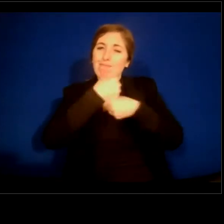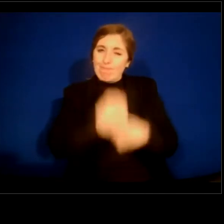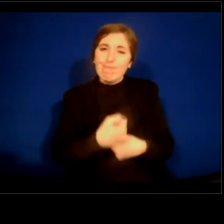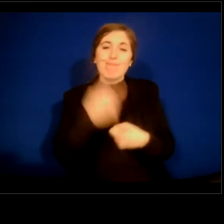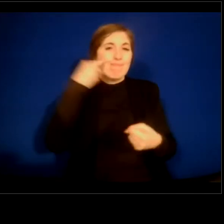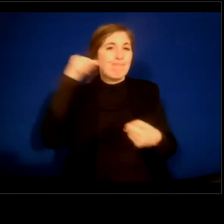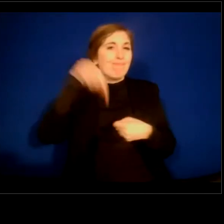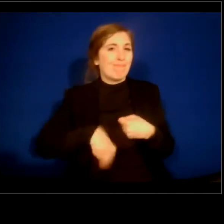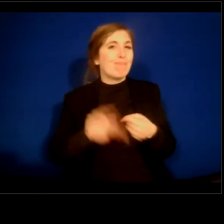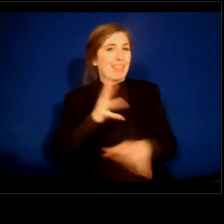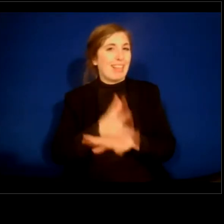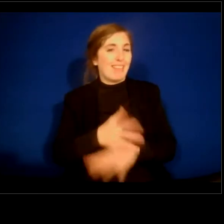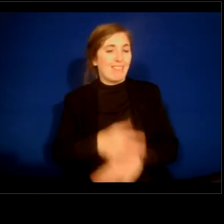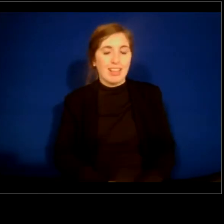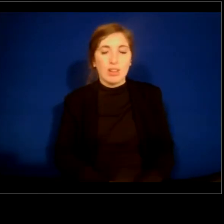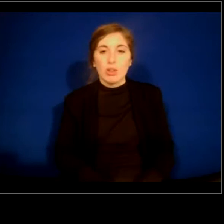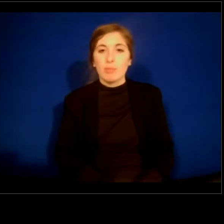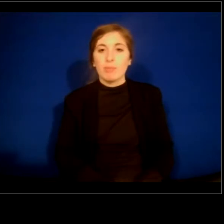Quindi